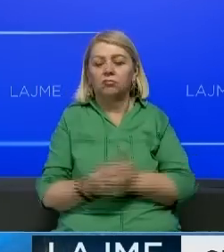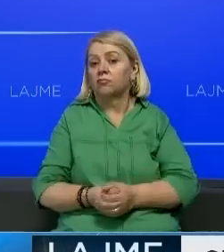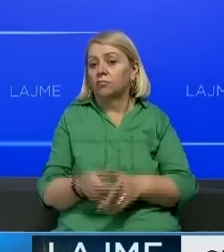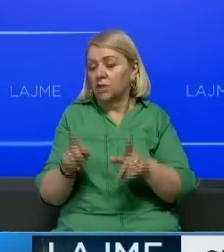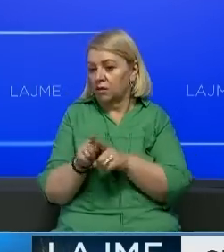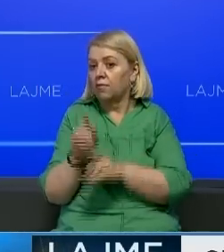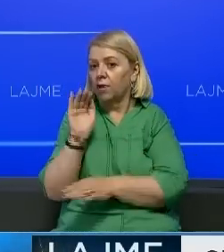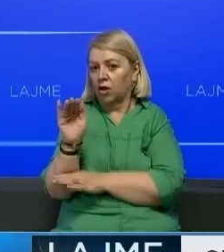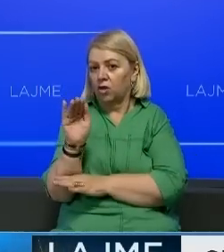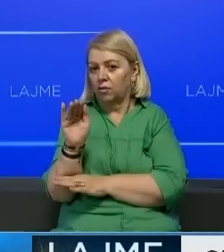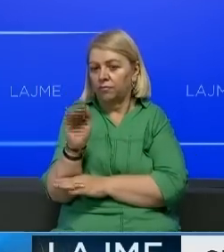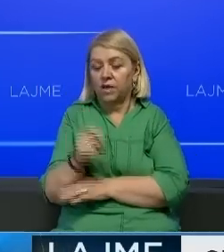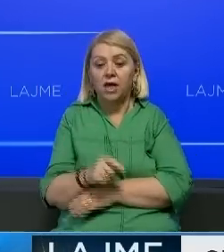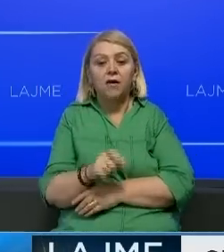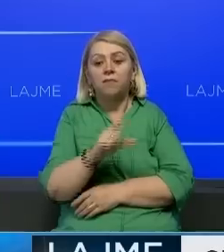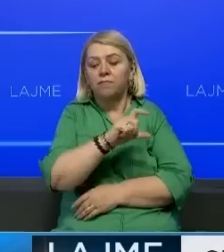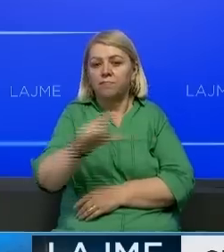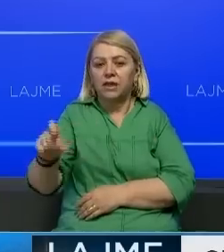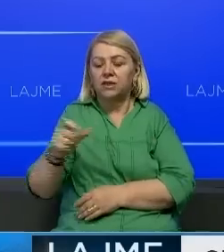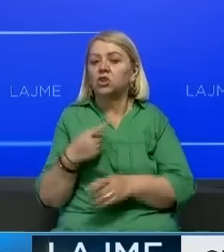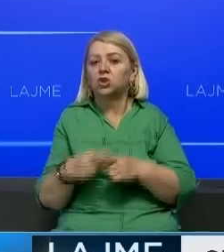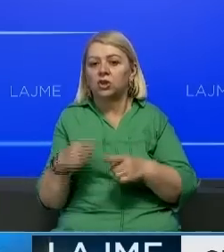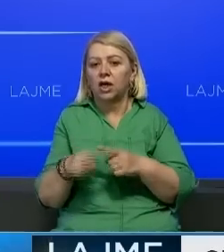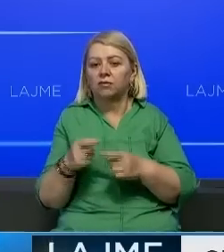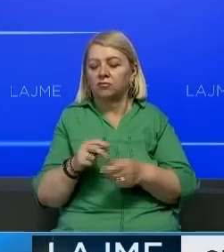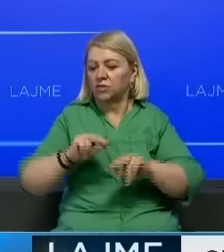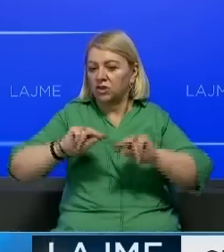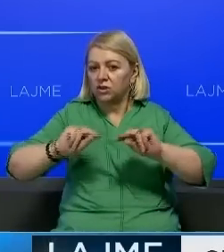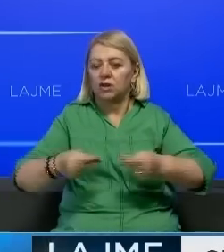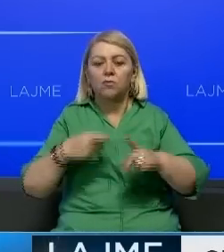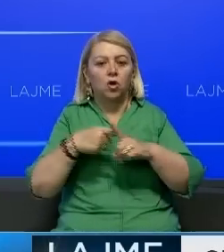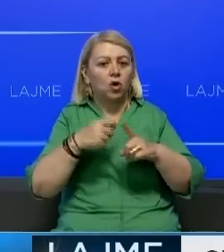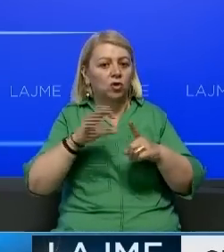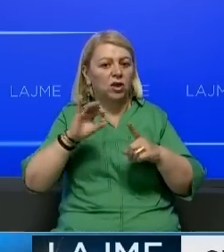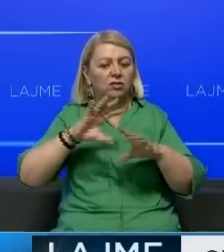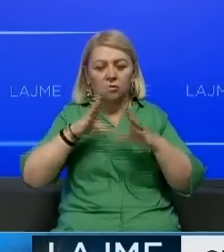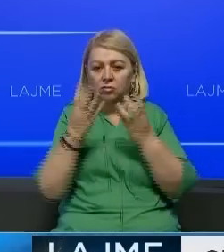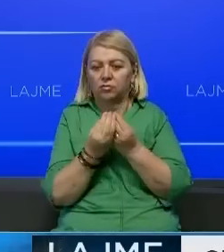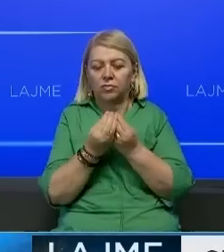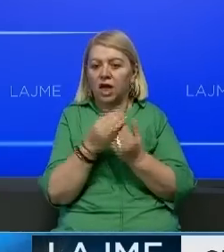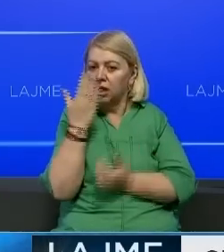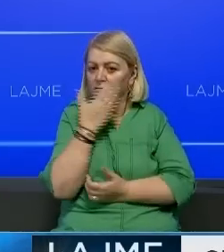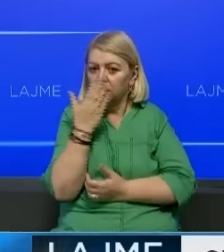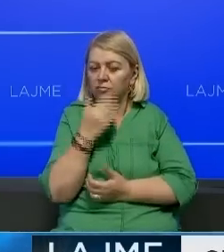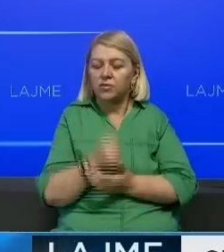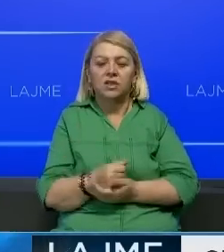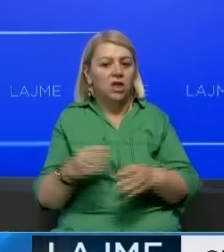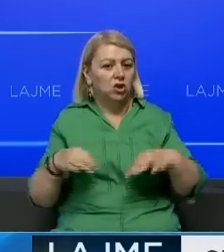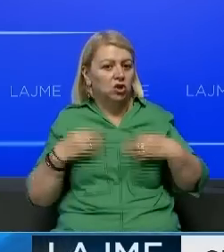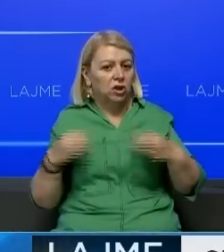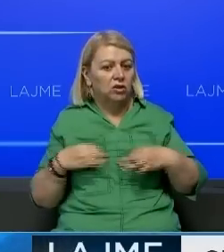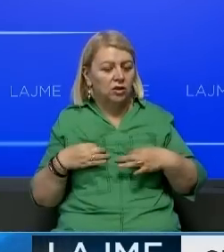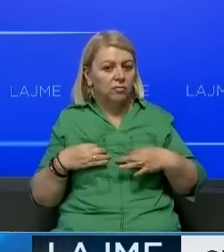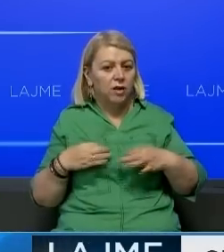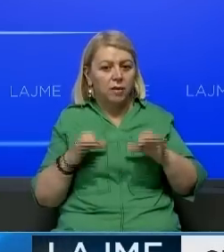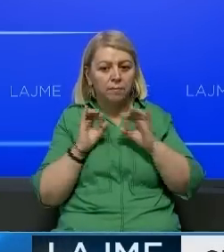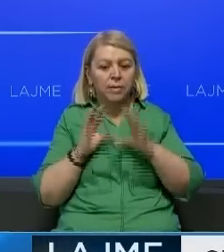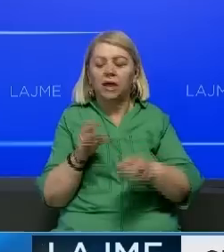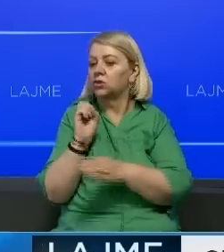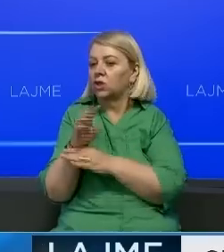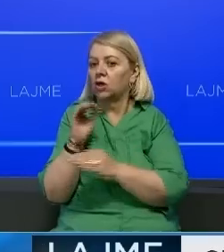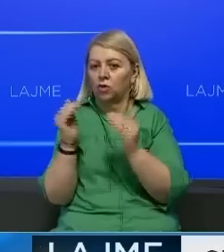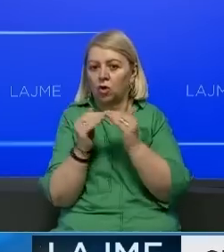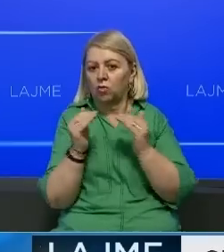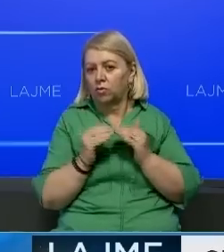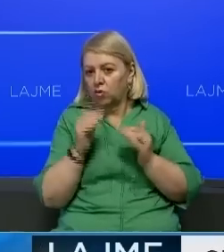Sipas njoftimit, padia do të bëhet për shkak të nënshkrimit të kontratave kolektive për arsim dhe shëndetësi pa konsultim me dakordim